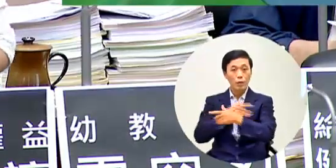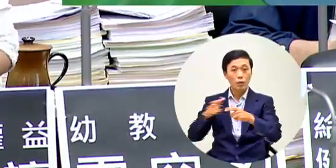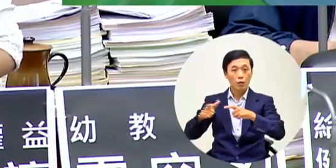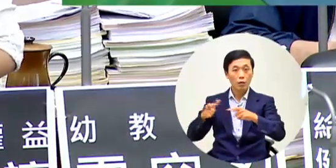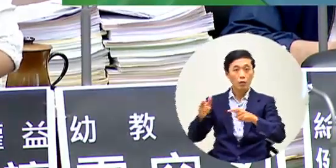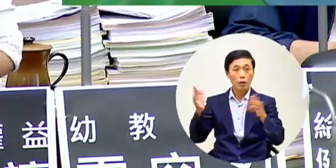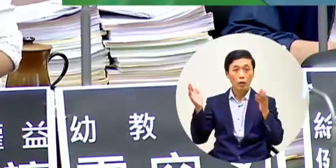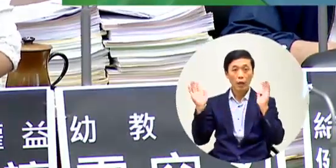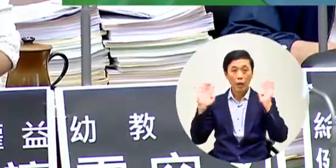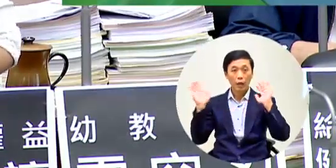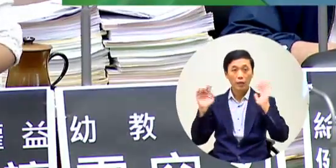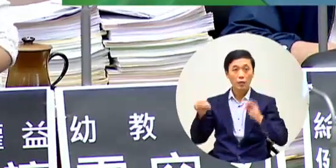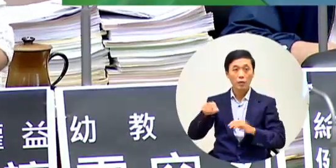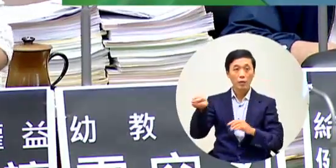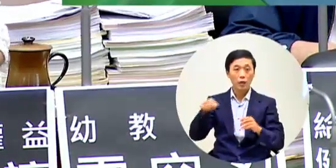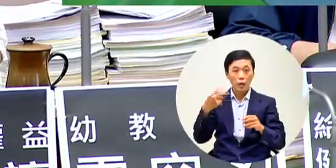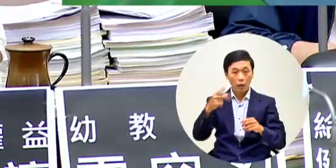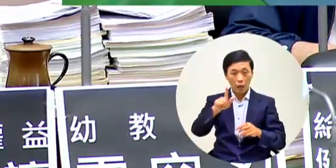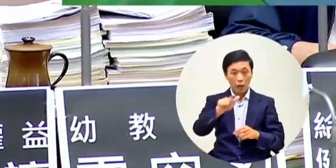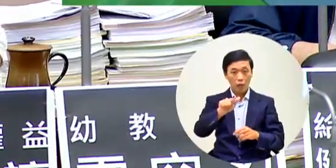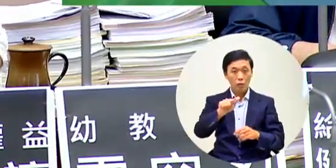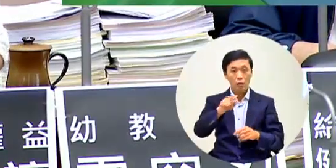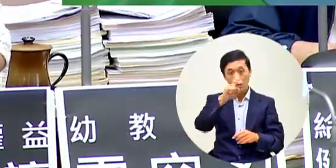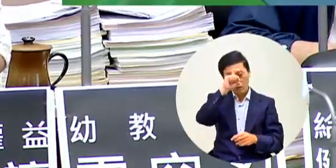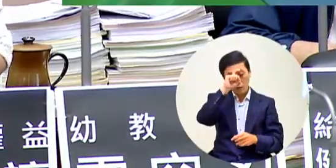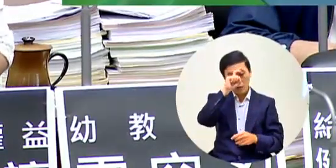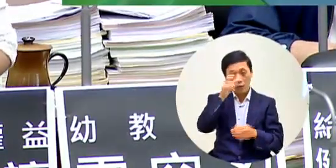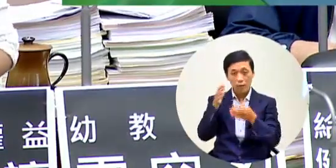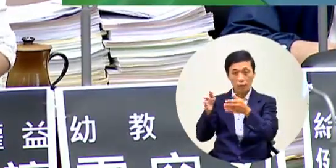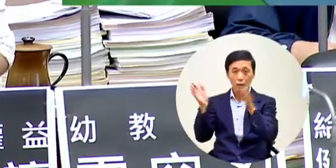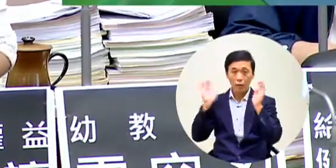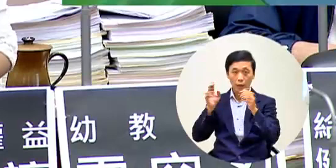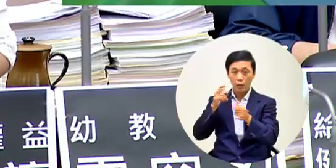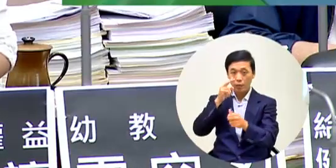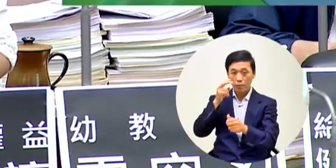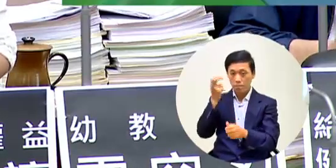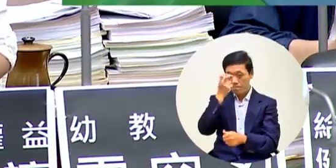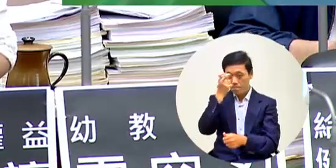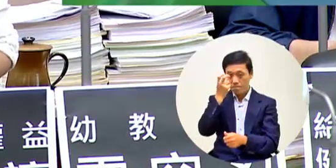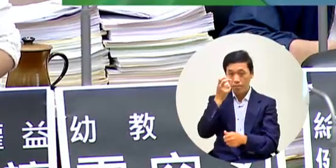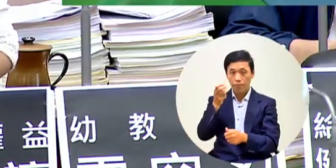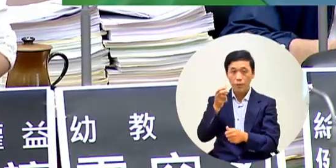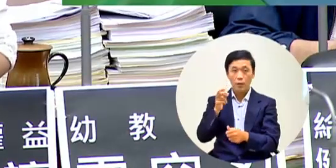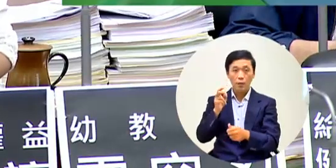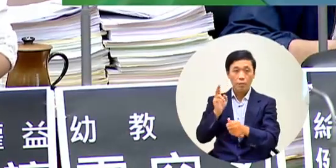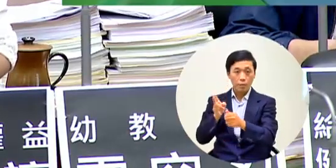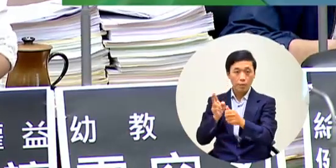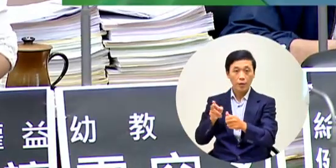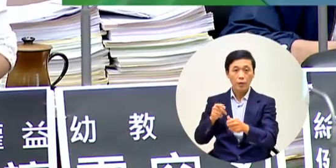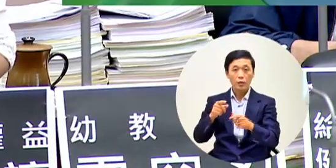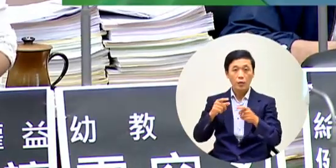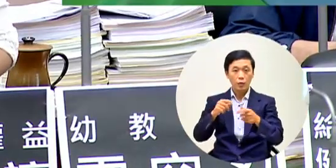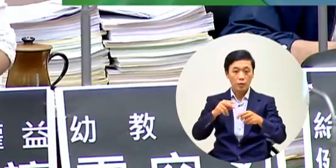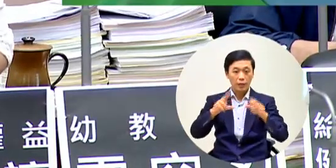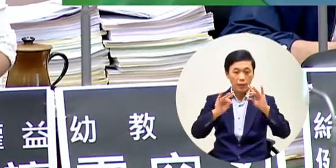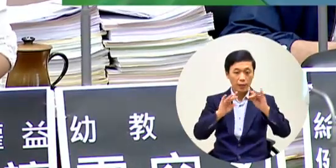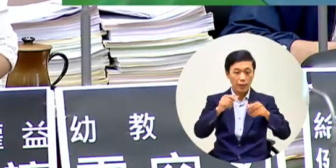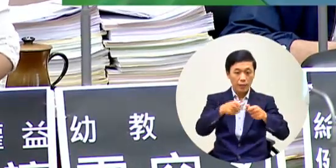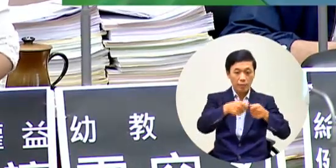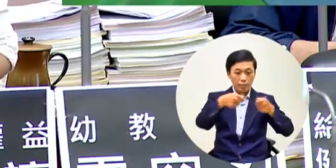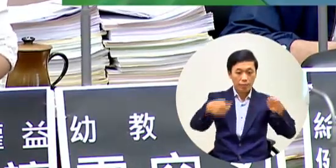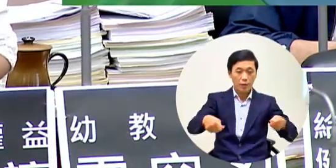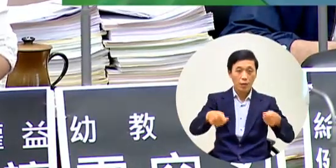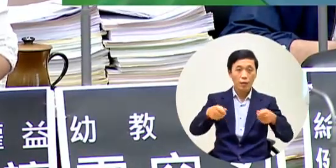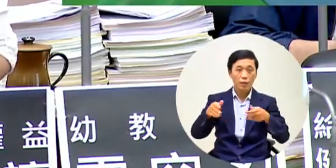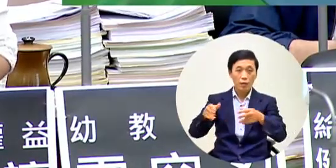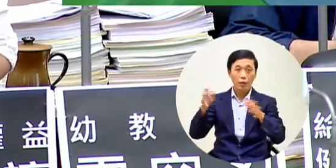友，幼儿园的老师为了管教小朋友，居然拿胶带把小朋友的手绑成哆